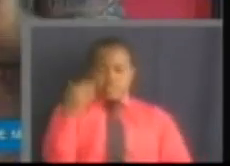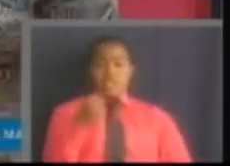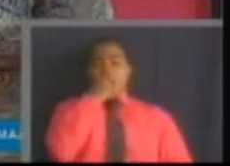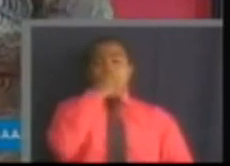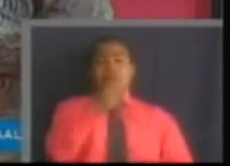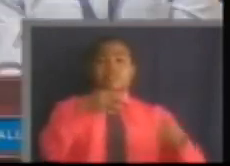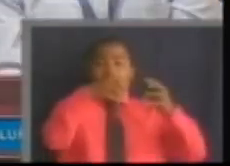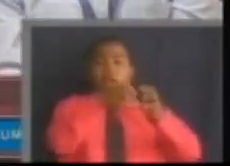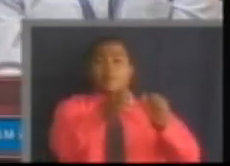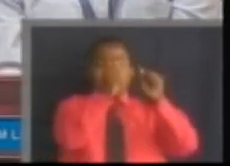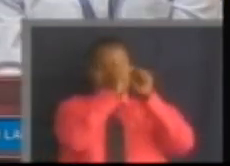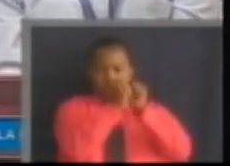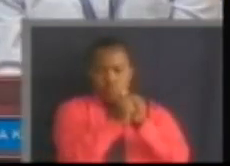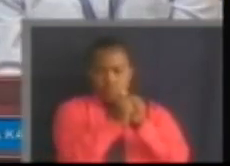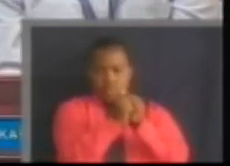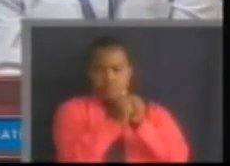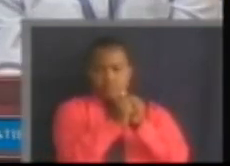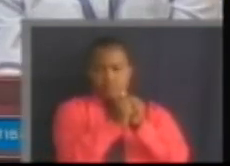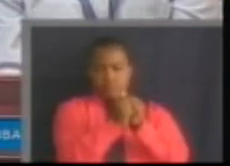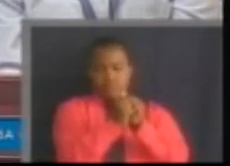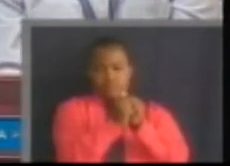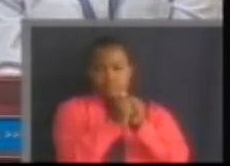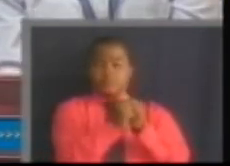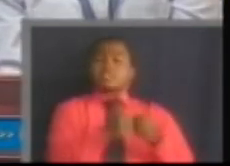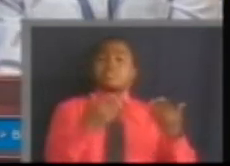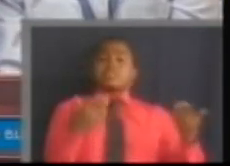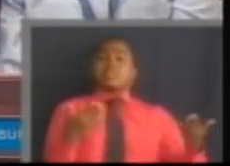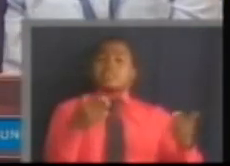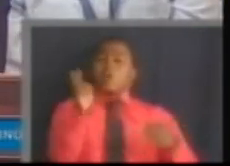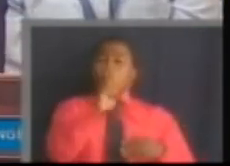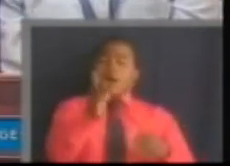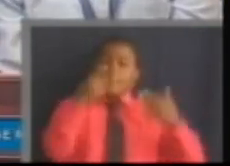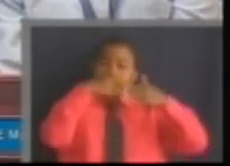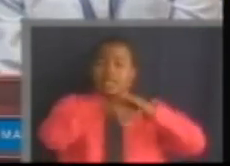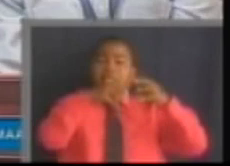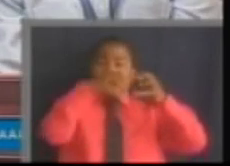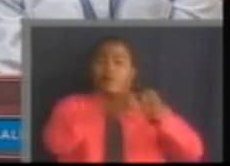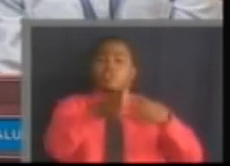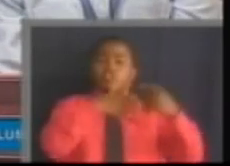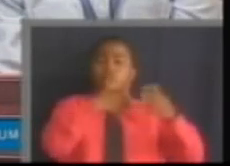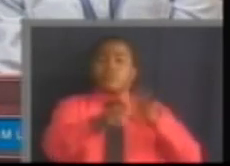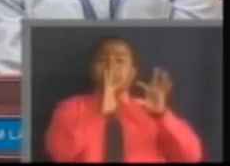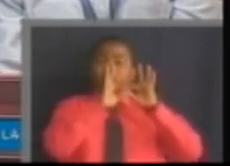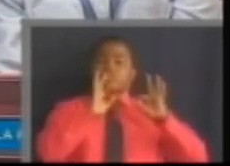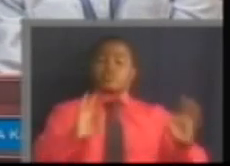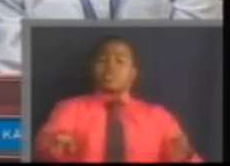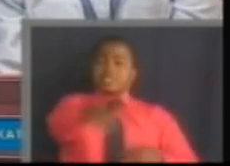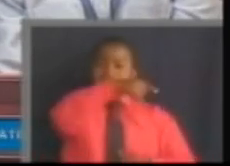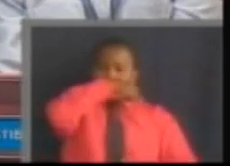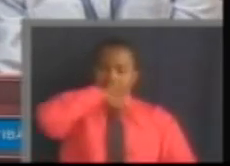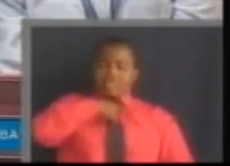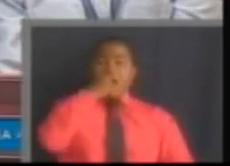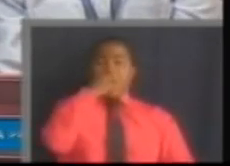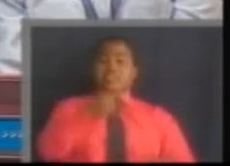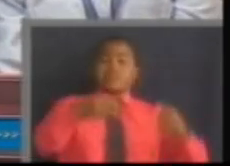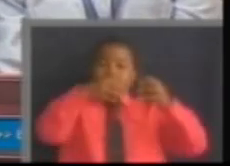namba 10. Wapi mwenyekiti? Katika kamati tumefanya vizuri, ni sisi. Aseme ni kamati ipi,